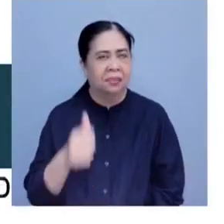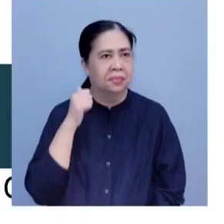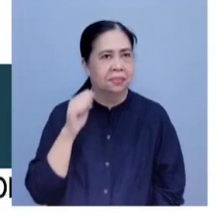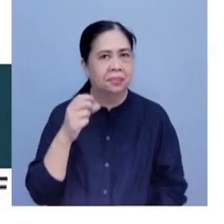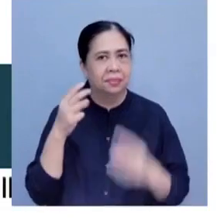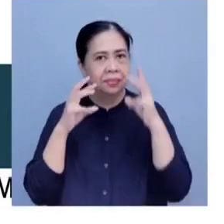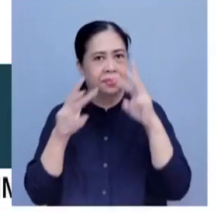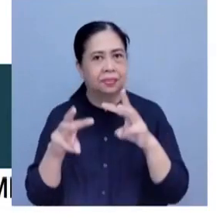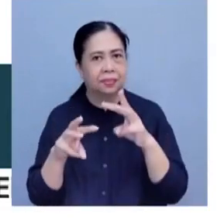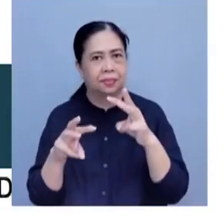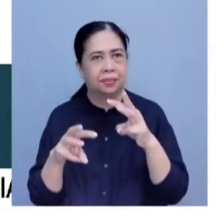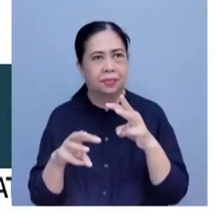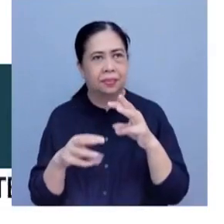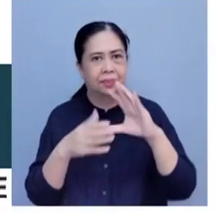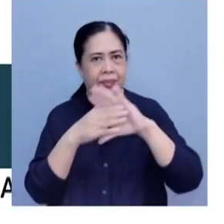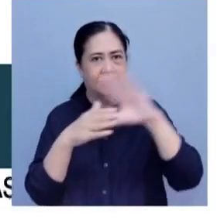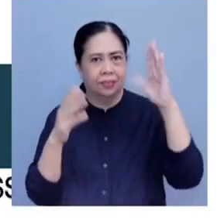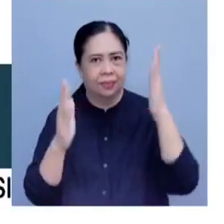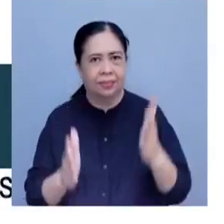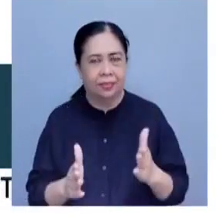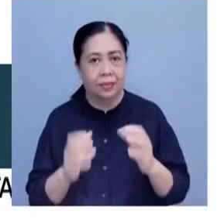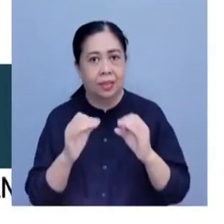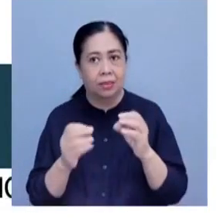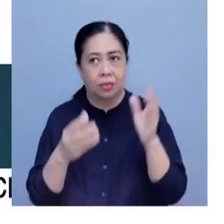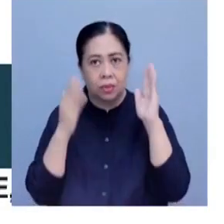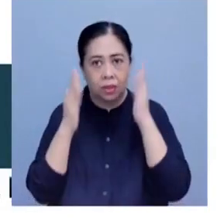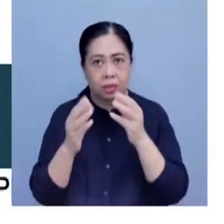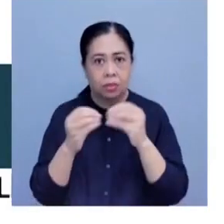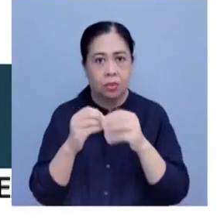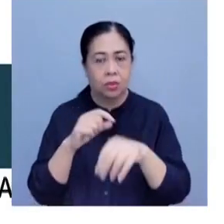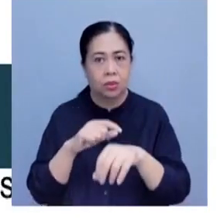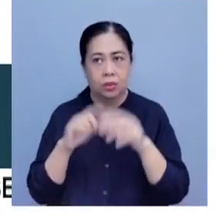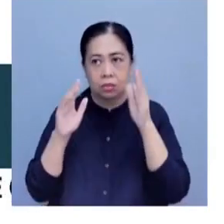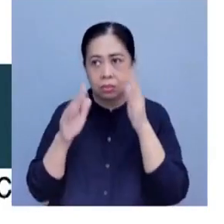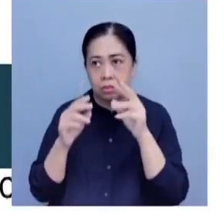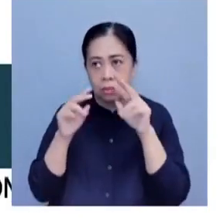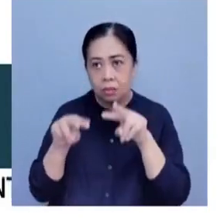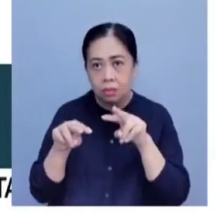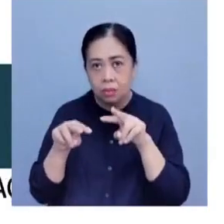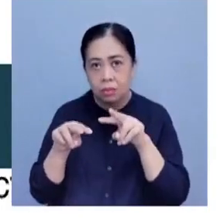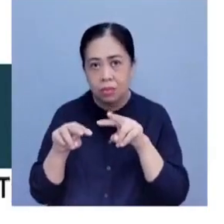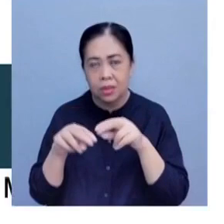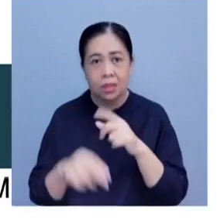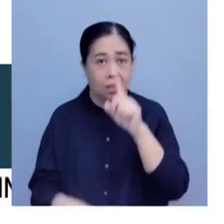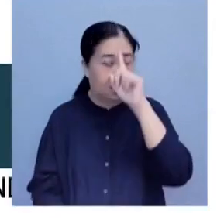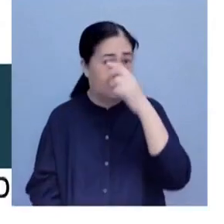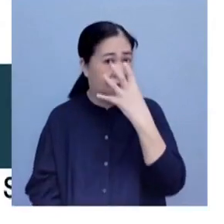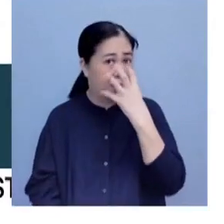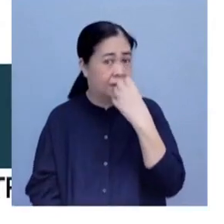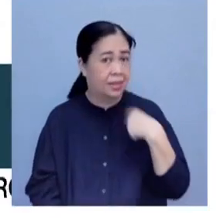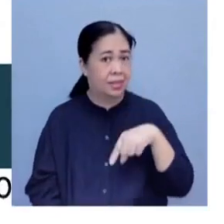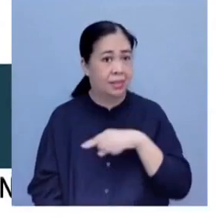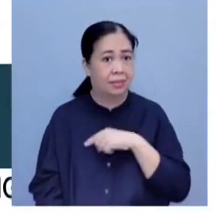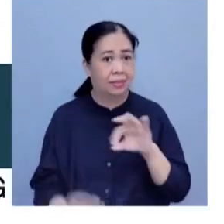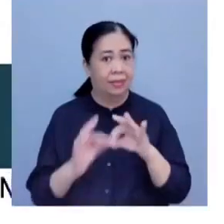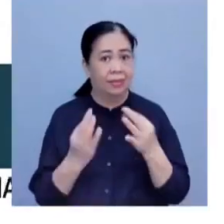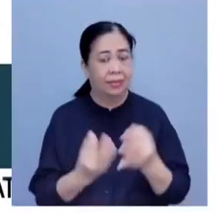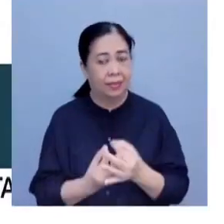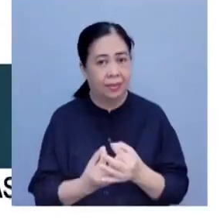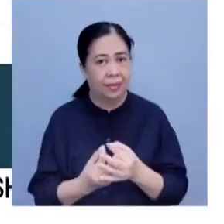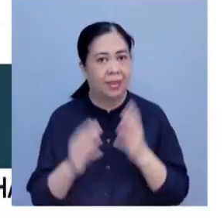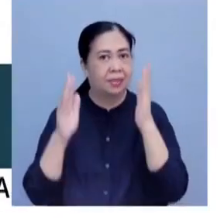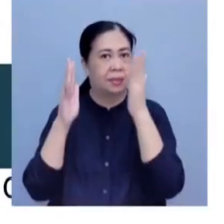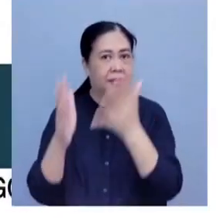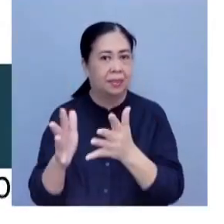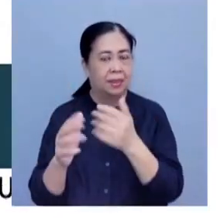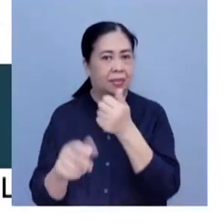its existence dahil kapag binigyan ko pa ng pansin yan, eh, mabubuisit lang kaming pamilya. No? Pabayaan mo na